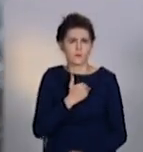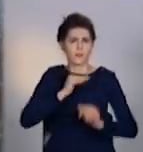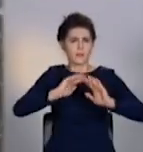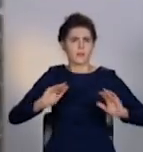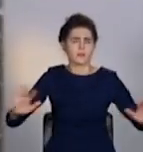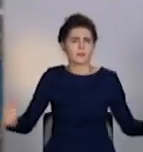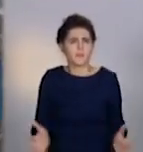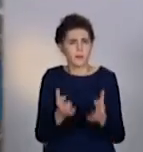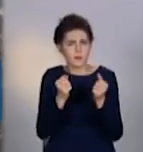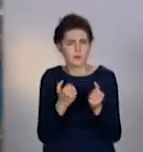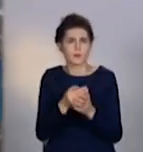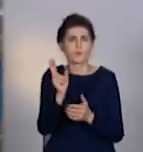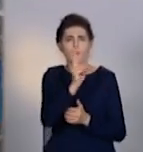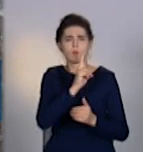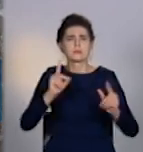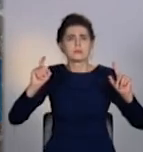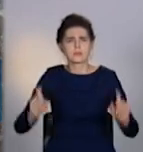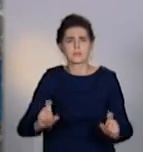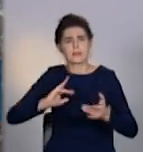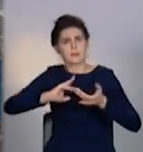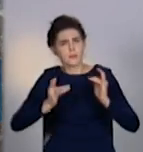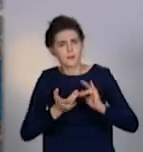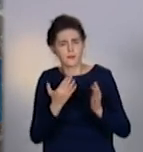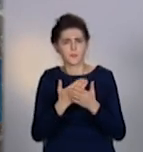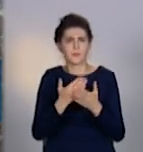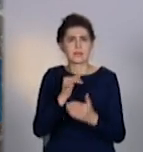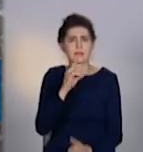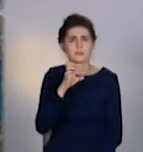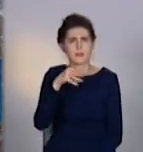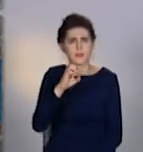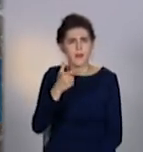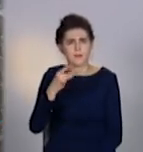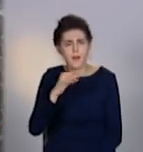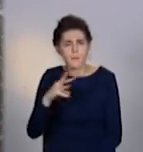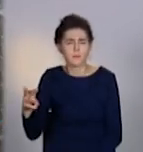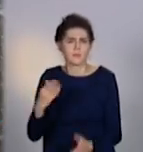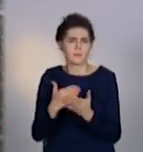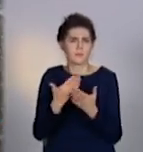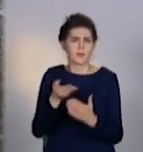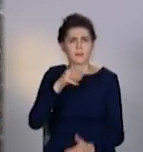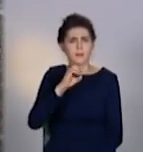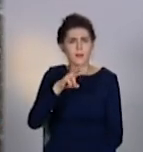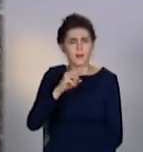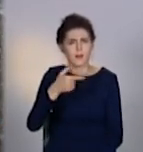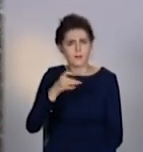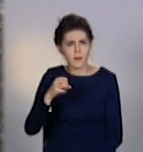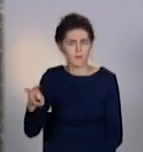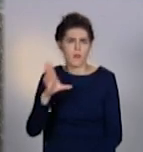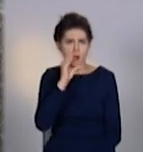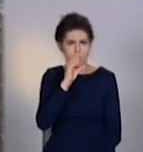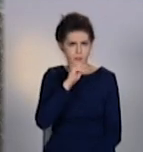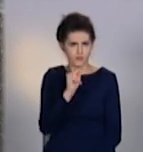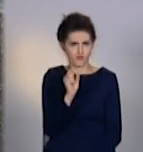сидять в тих самих інтернетах, в тих самих телеграмах, інстаграмах, вони можуть зайти в ці чати